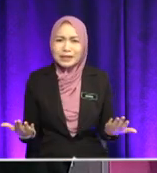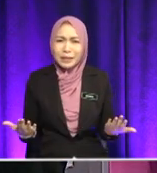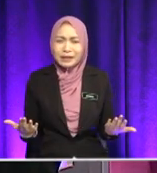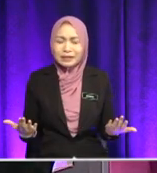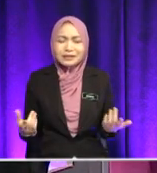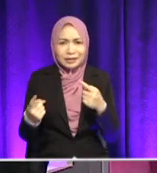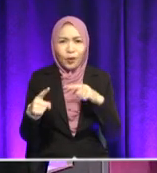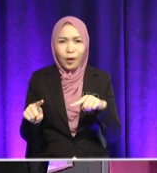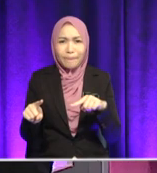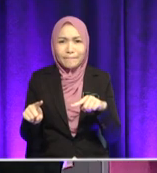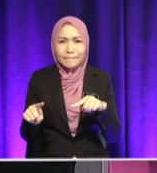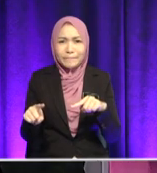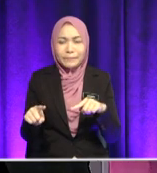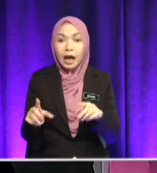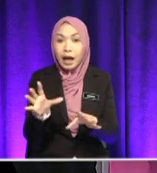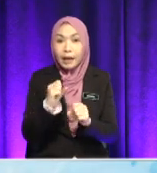nih